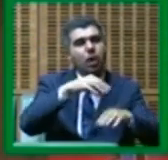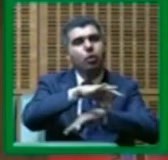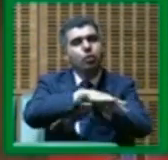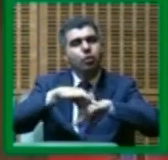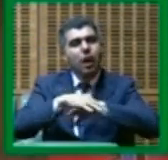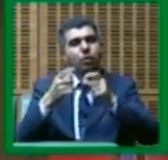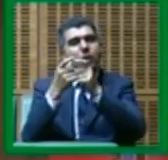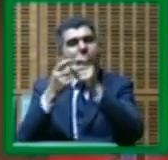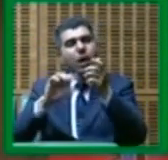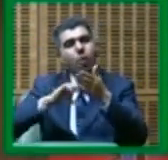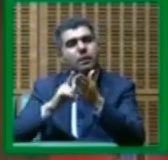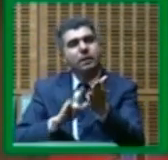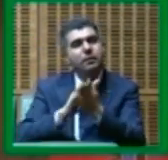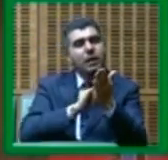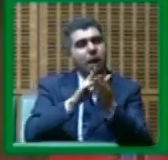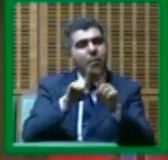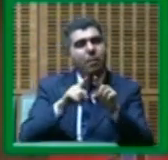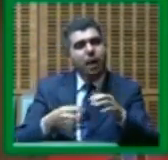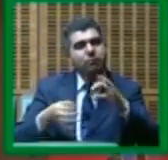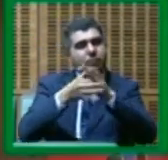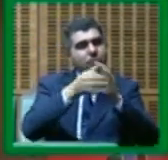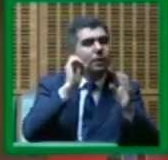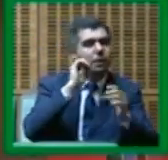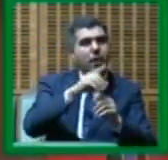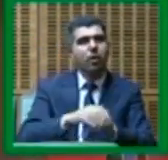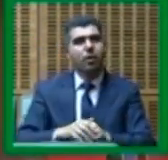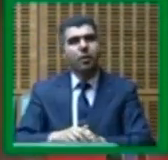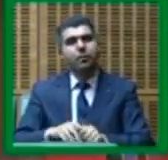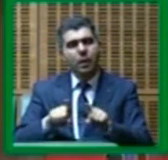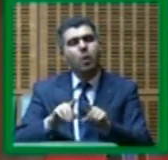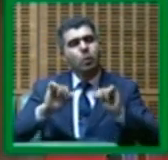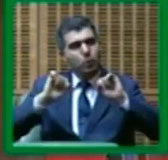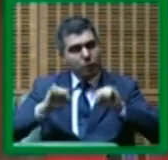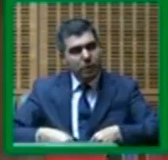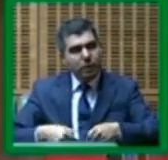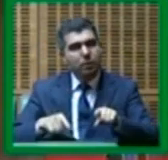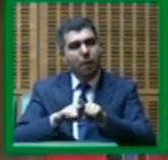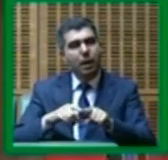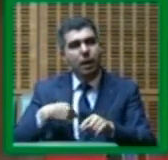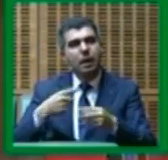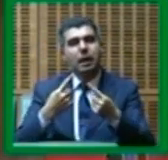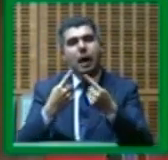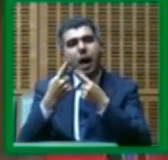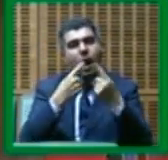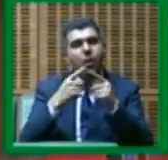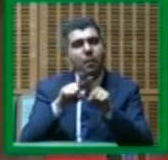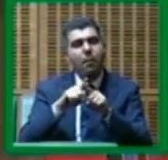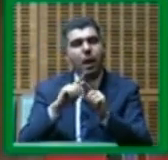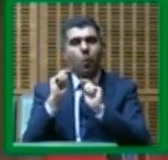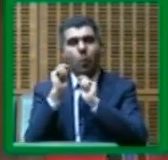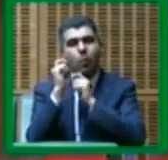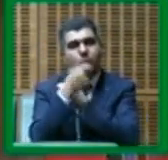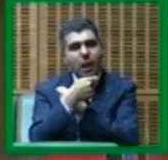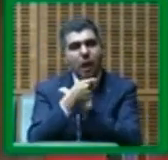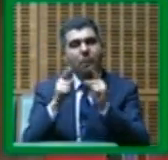والمساهمة ديال الجهات والمساهمة ديال الوكالات إذا كان هناك وكالات ديال التنمية. وحنا مستعدين الآن، نحن تنتحاوروا مع الجهة ديال الشرق وتنتحاوروا مع